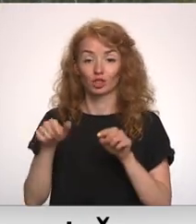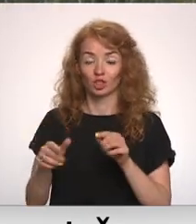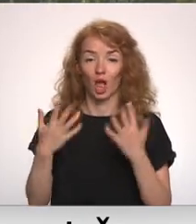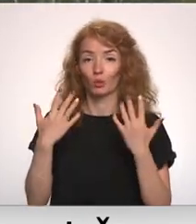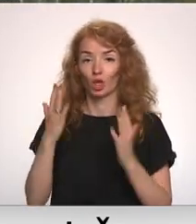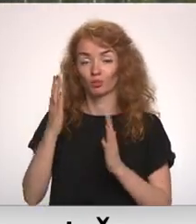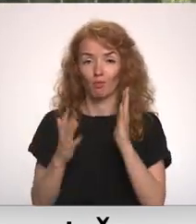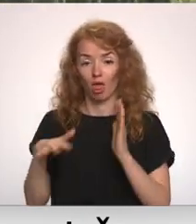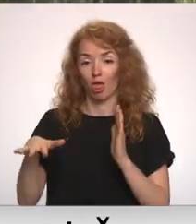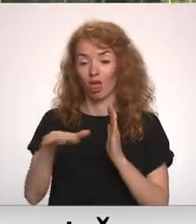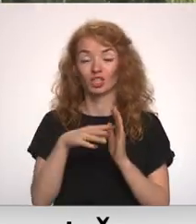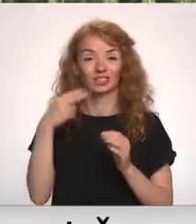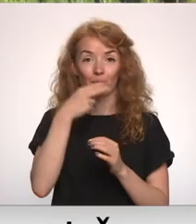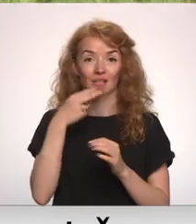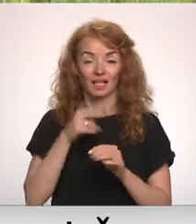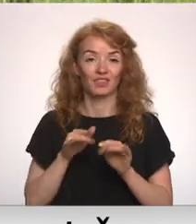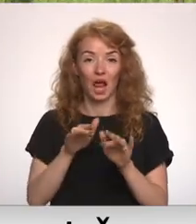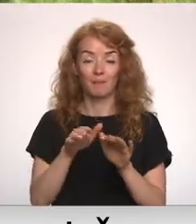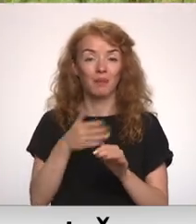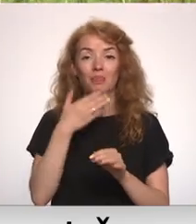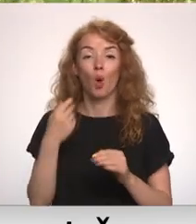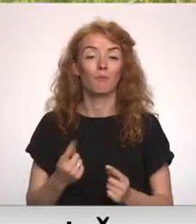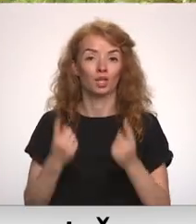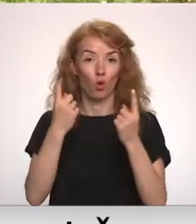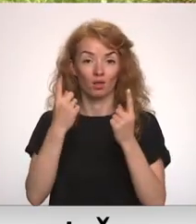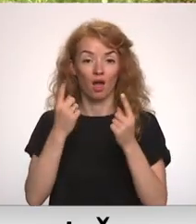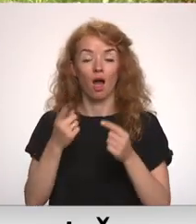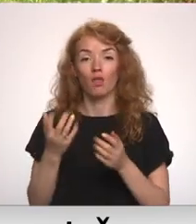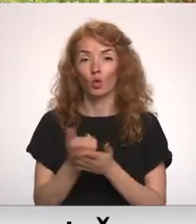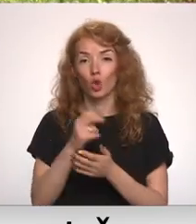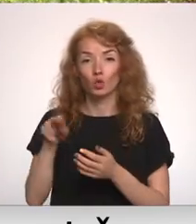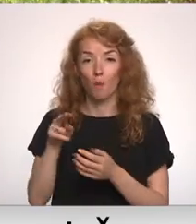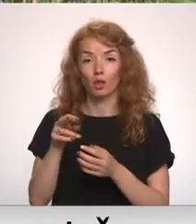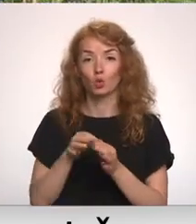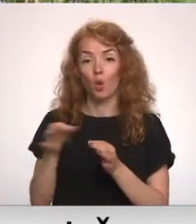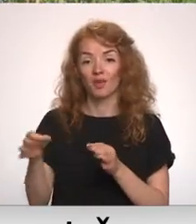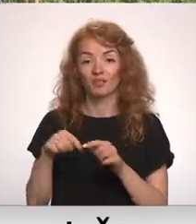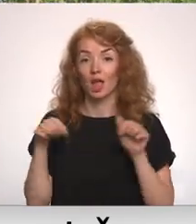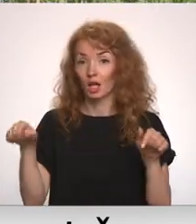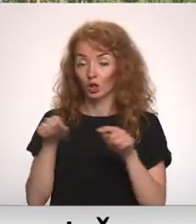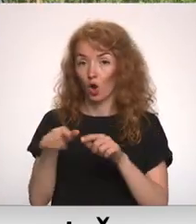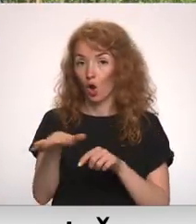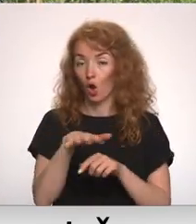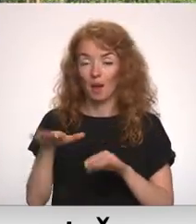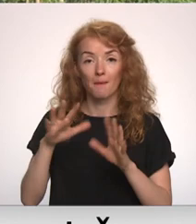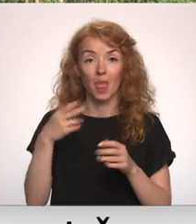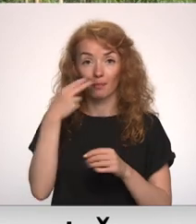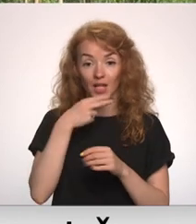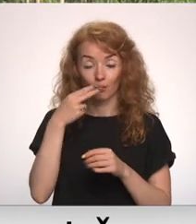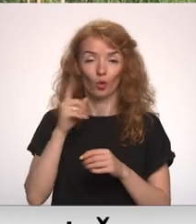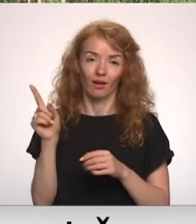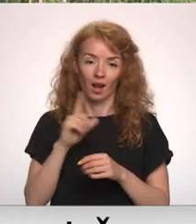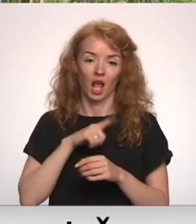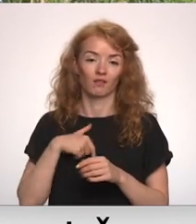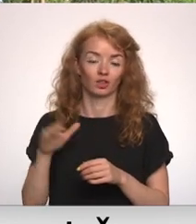kas nozīmē, ka saimnieciskā darbība šeit nav prioritāte, atrodas Dobeles novada teritorijā, bet apsaimniekotājs ir Latvijas valsts